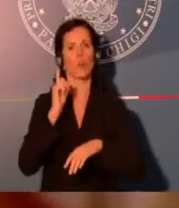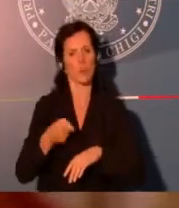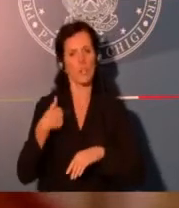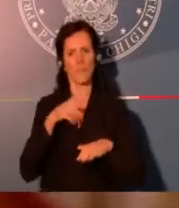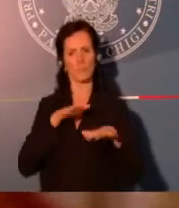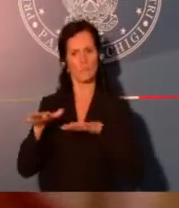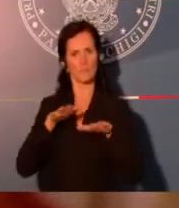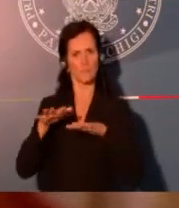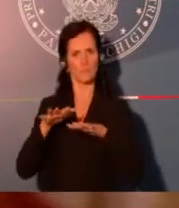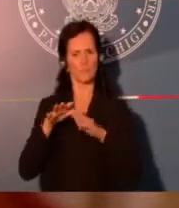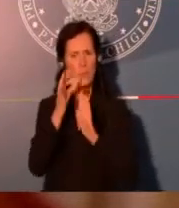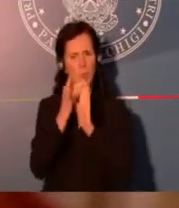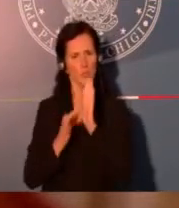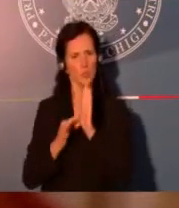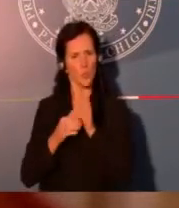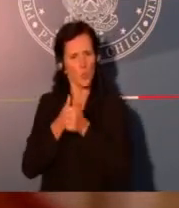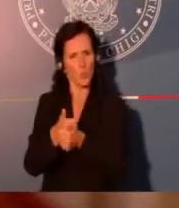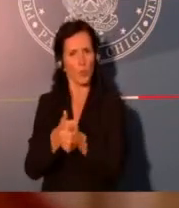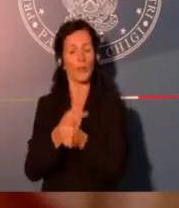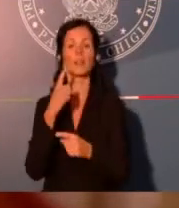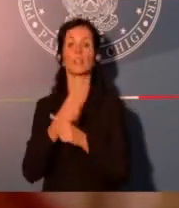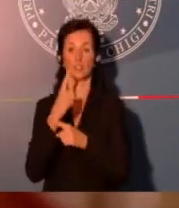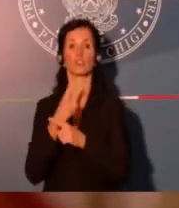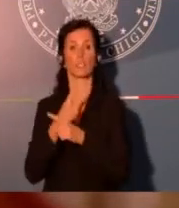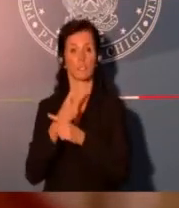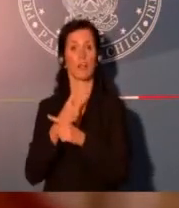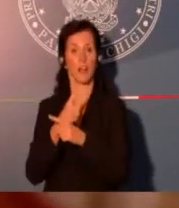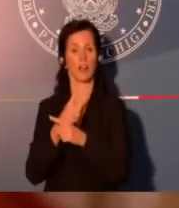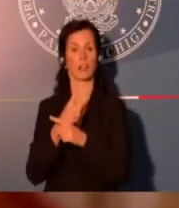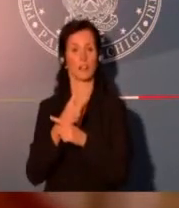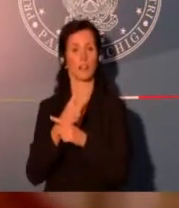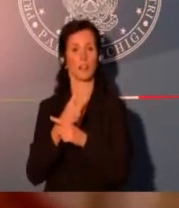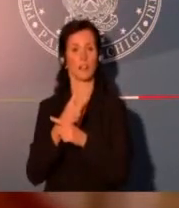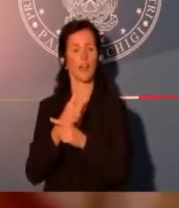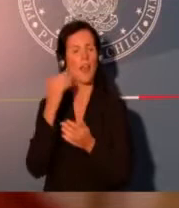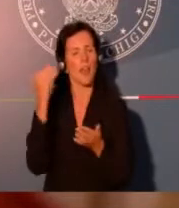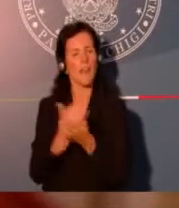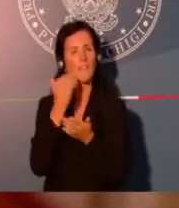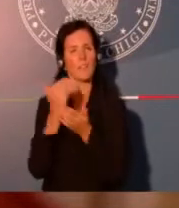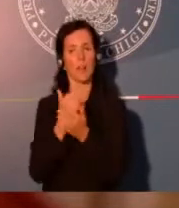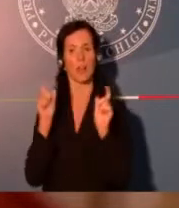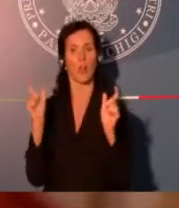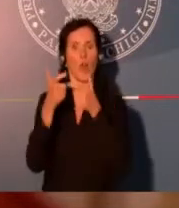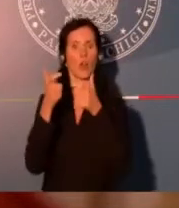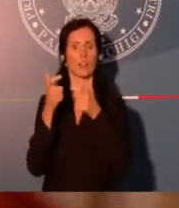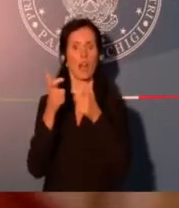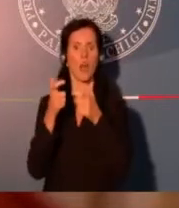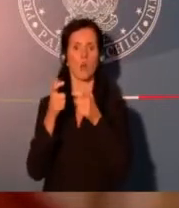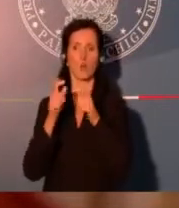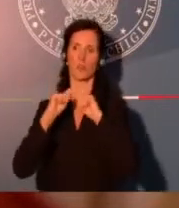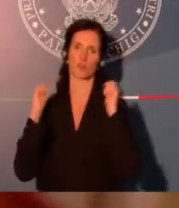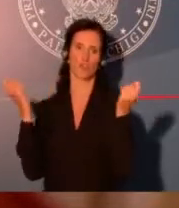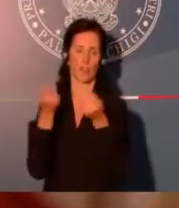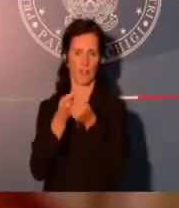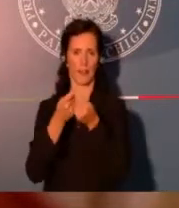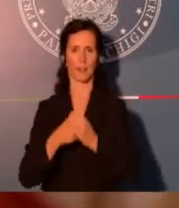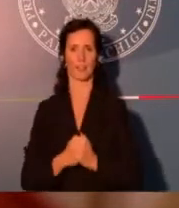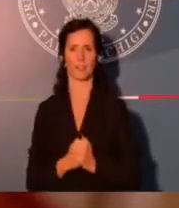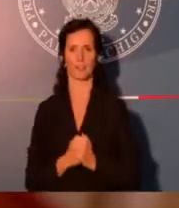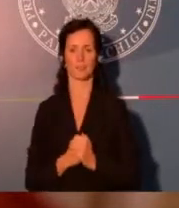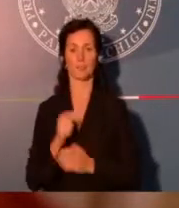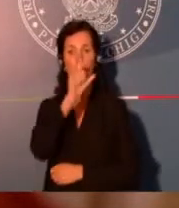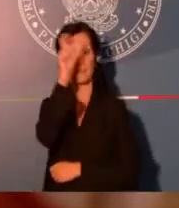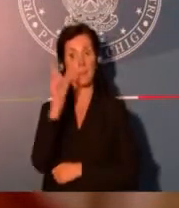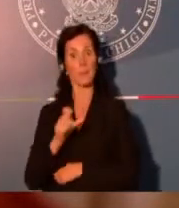campo tutte le misure necessarie a scongiurare un nuovo lockdown generalizzato. Il Paese non